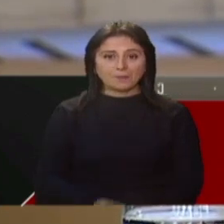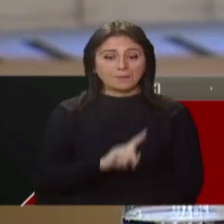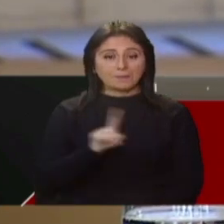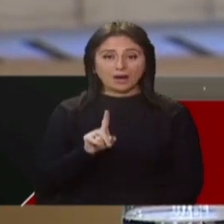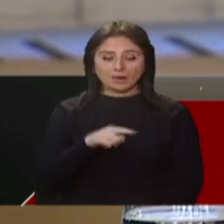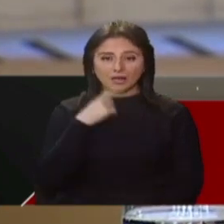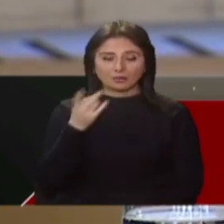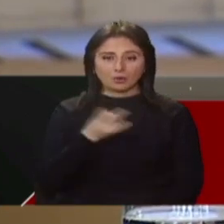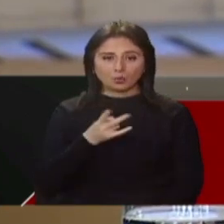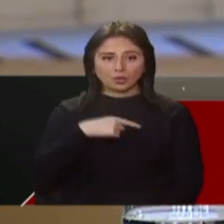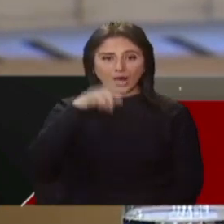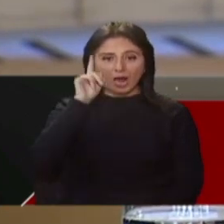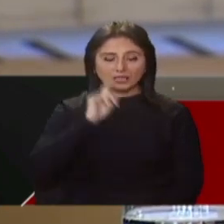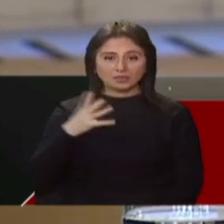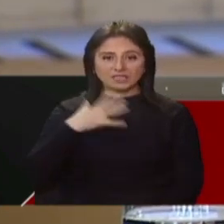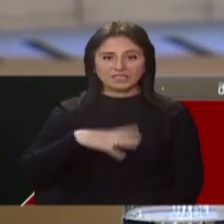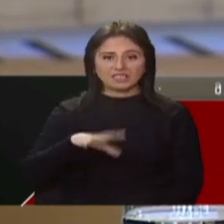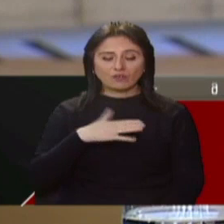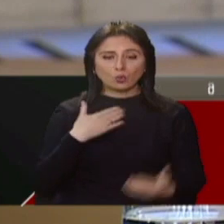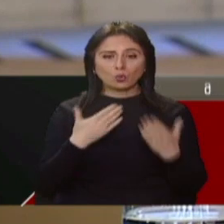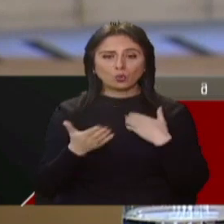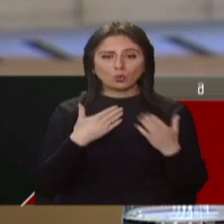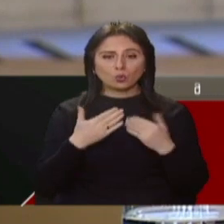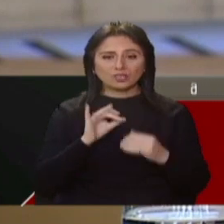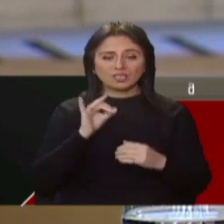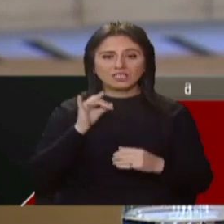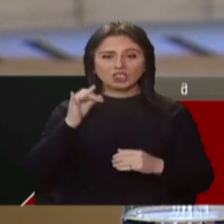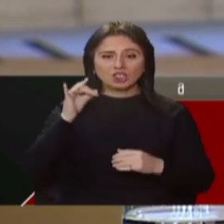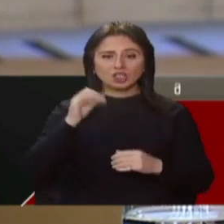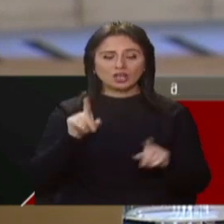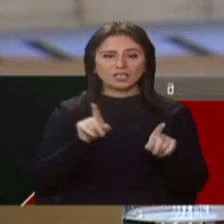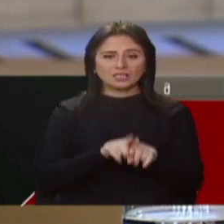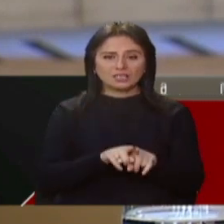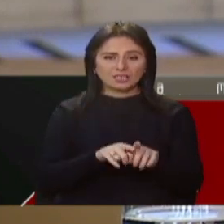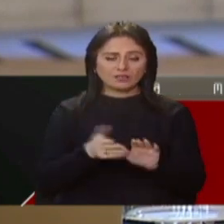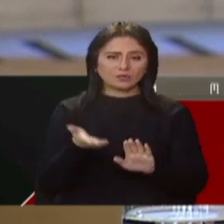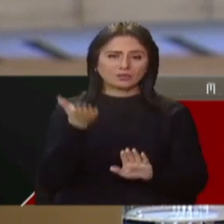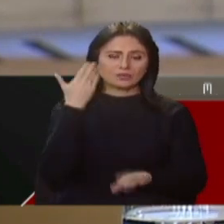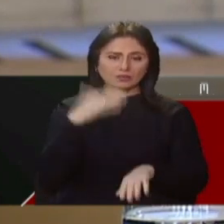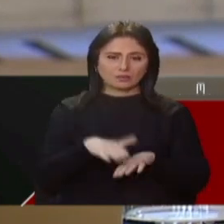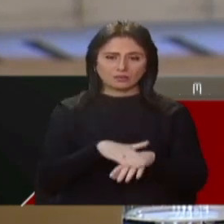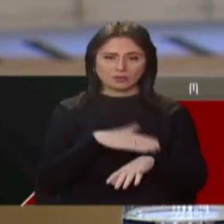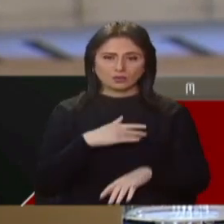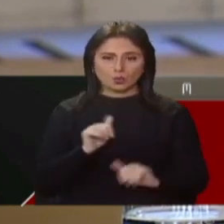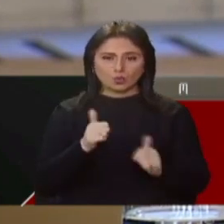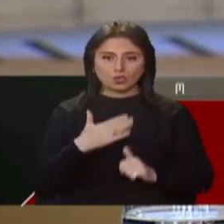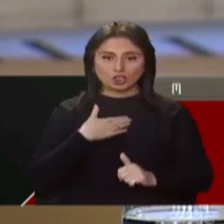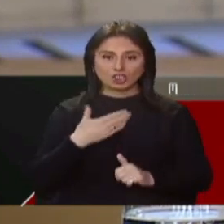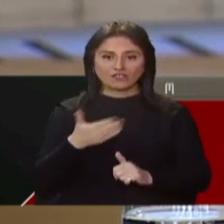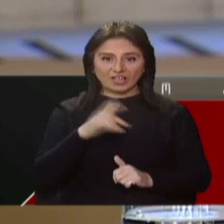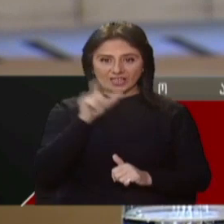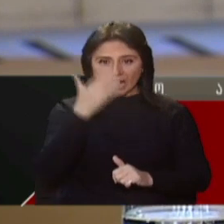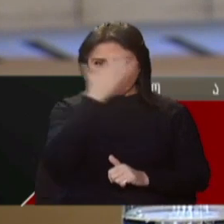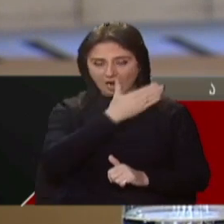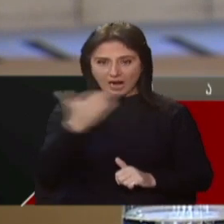მაგრამ რა თქმა უნდა, აზერბაიჯანის საქართველოს ურთიერთობების ისტორია ისეთივე ხანგრძლივია, როგორც ჩვენი